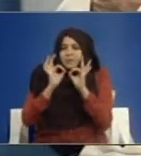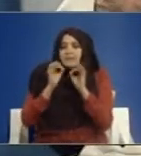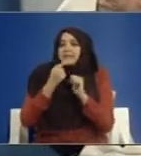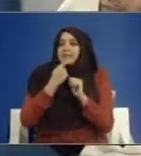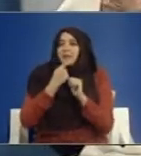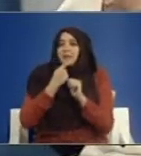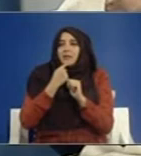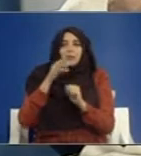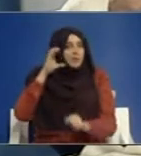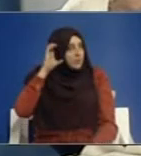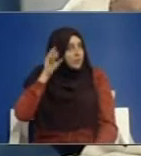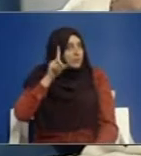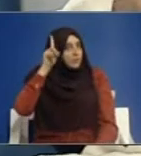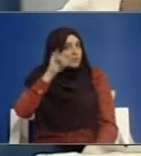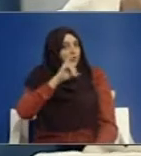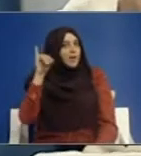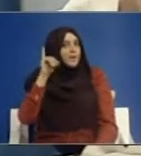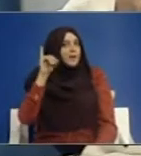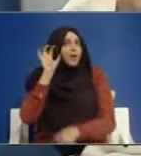أن يطاع الله تعالى فلا يعصى.